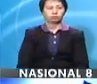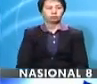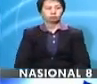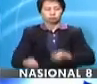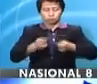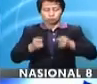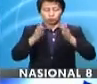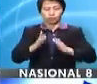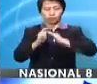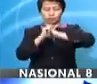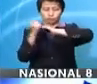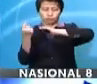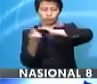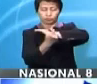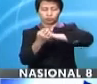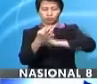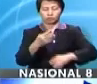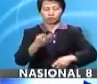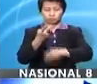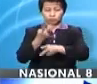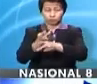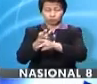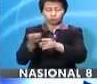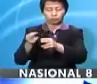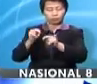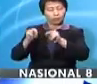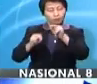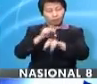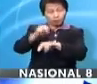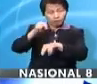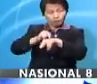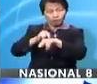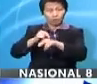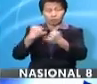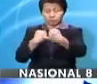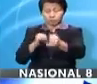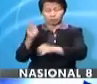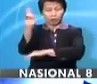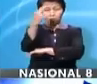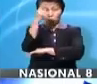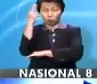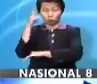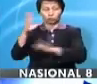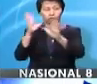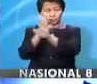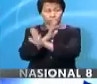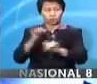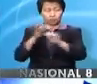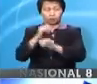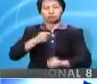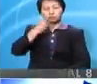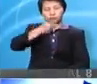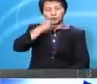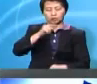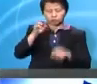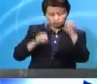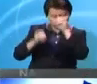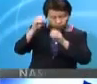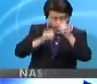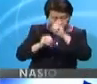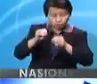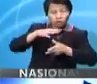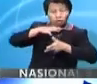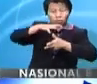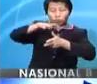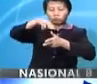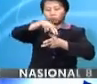Controller Taman-Taman Negara dan Rizab-Rizab semula jadi Jabatan Hutan Sarawak Sapuan Ahmad berkata pemantauan melalui